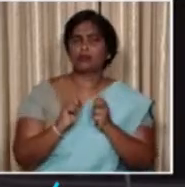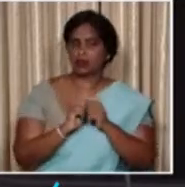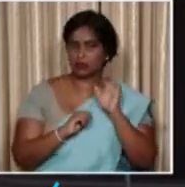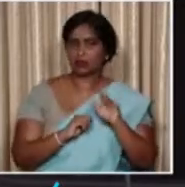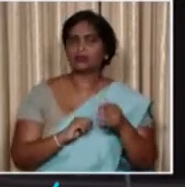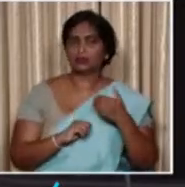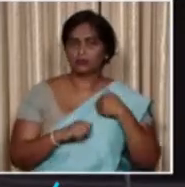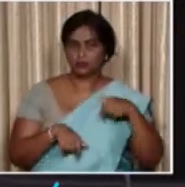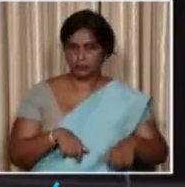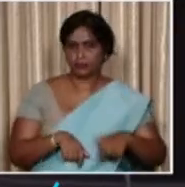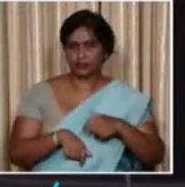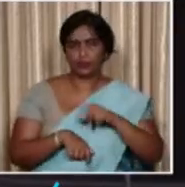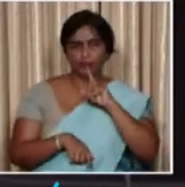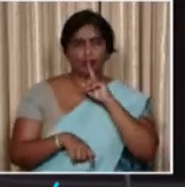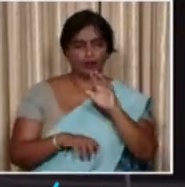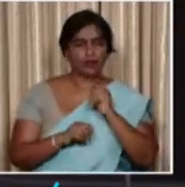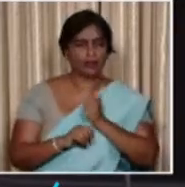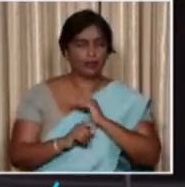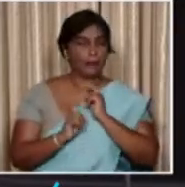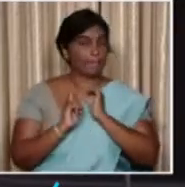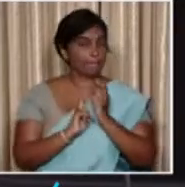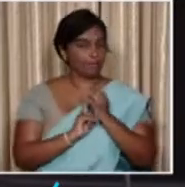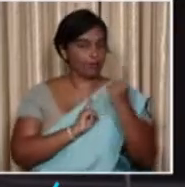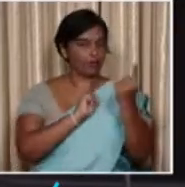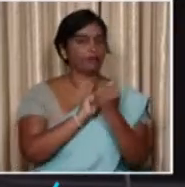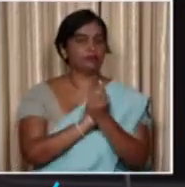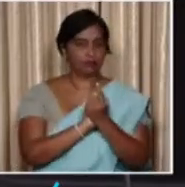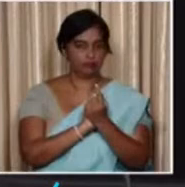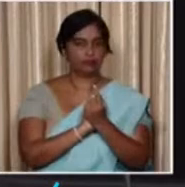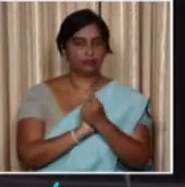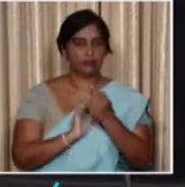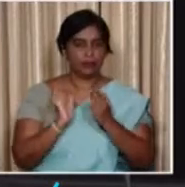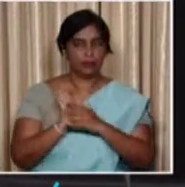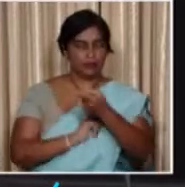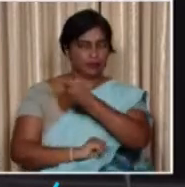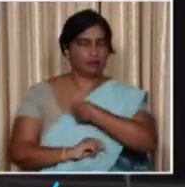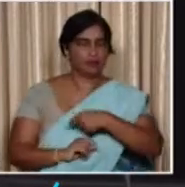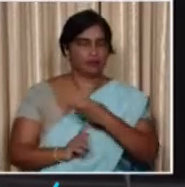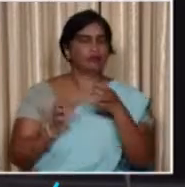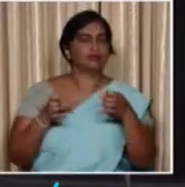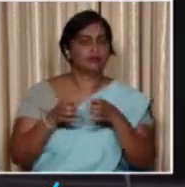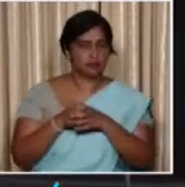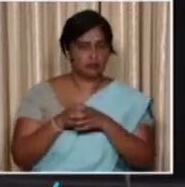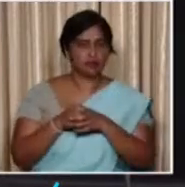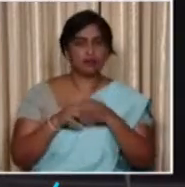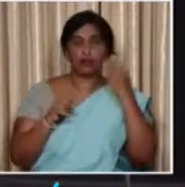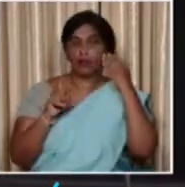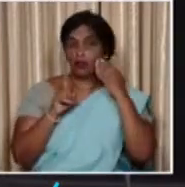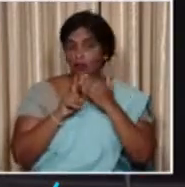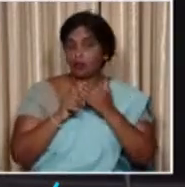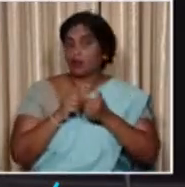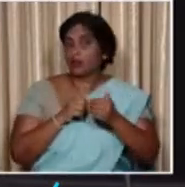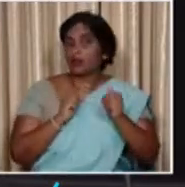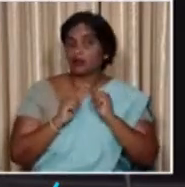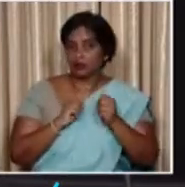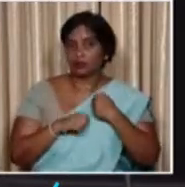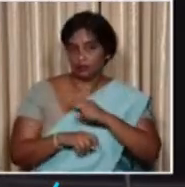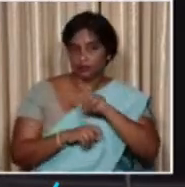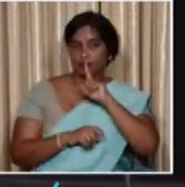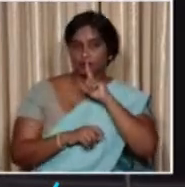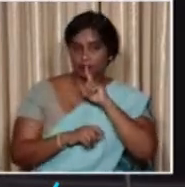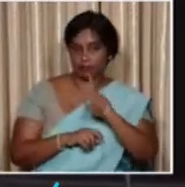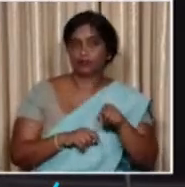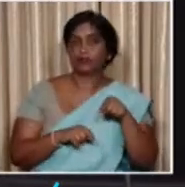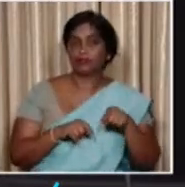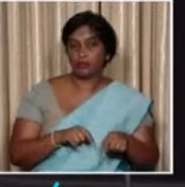මම ඒක මේ වෙලාවේ කියන්න කැමති නැහැ ඔබතුමාව පුද්ගලිකව මුණ ගැහිලා තවත් සමාජිකව කීපය දෙනෙක් එක්ක මේ සිදුවීමෙන් පවතින දේ ඔබතුමාට හෙළි කරන්නම්